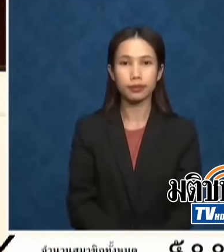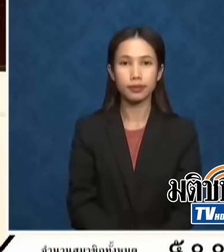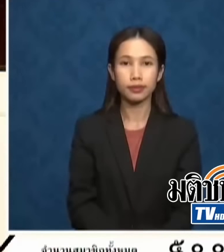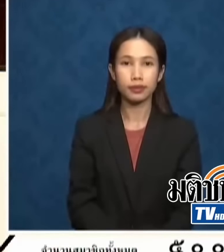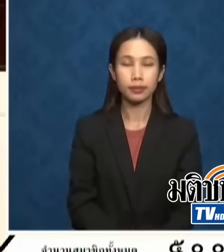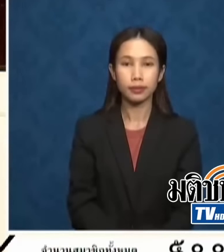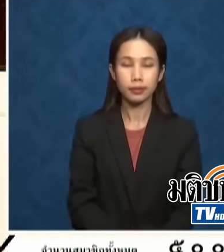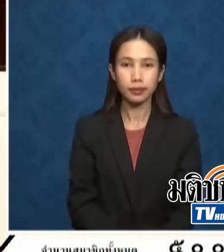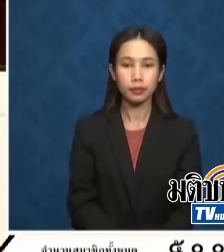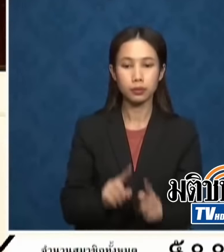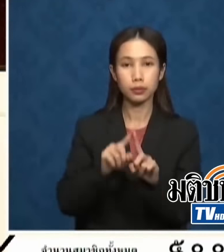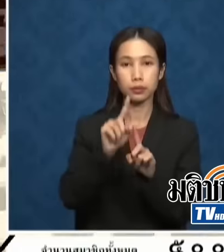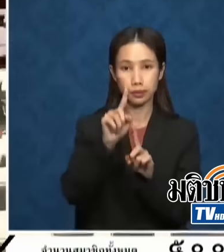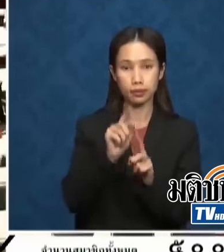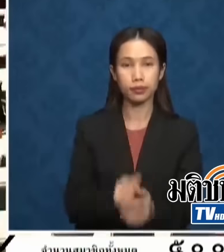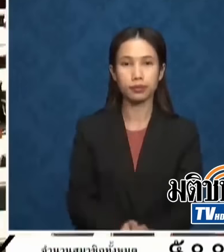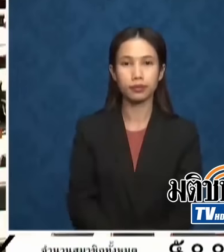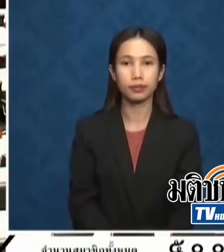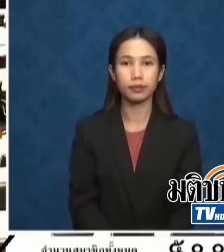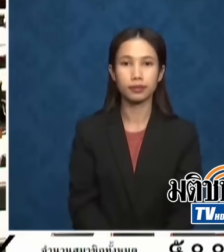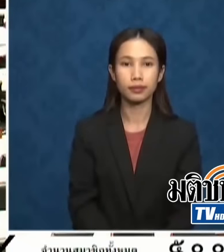นต์ฉายแสงเชิญครับ